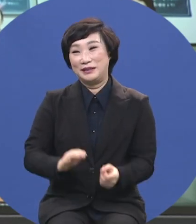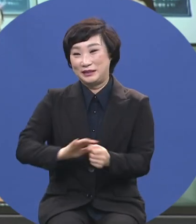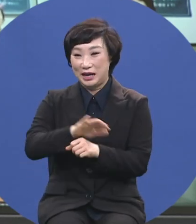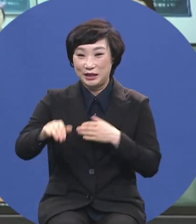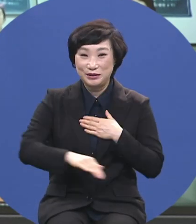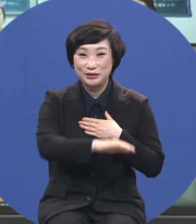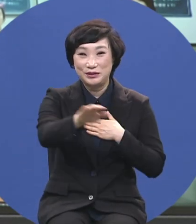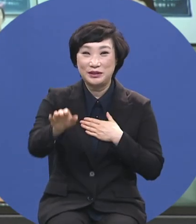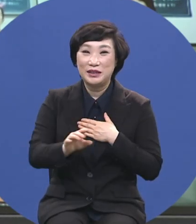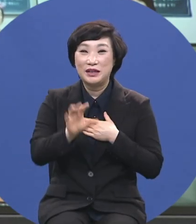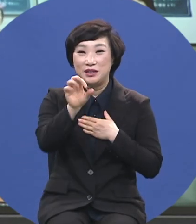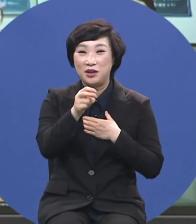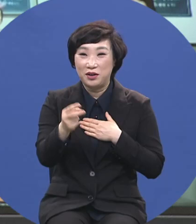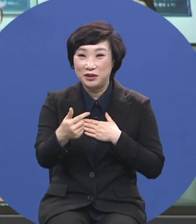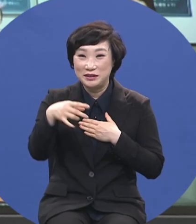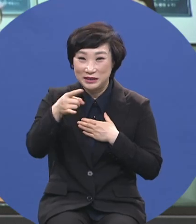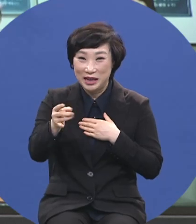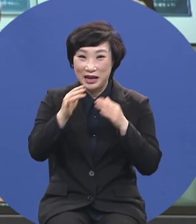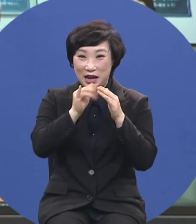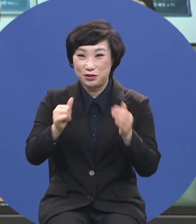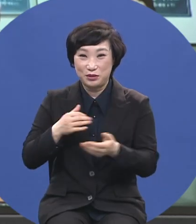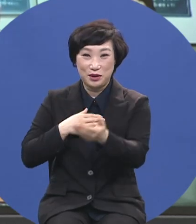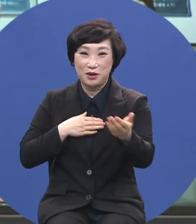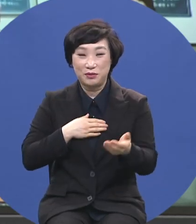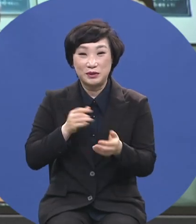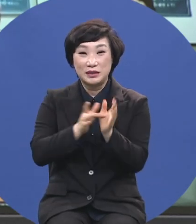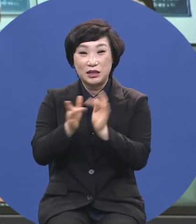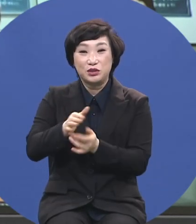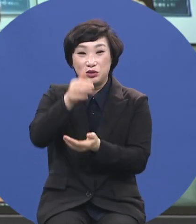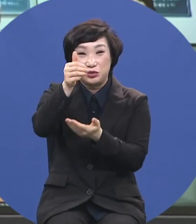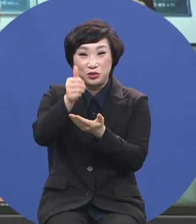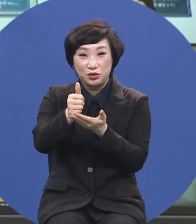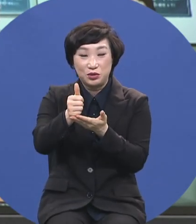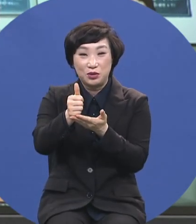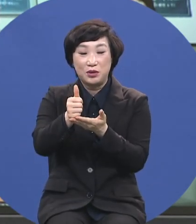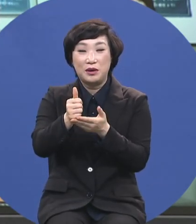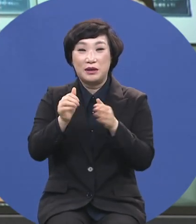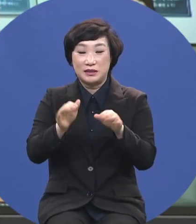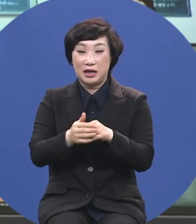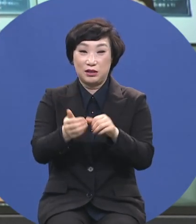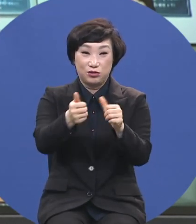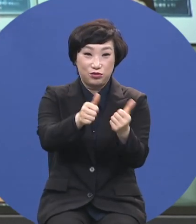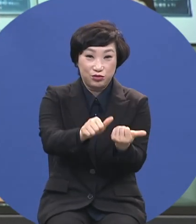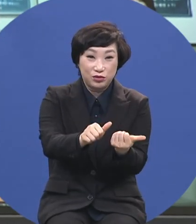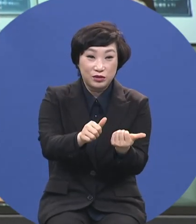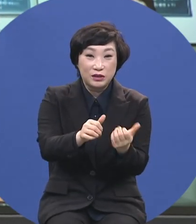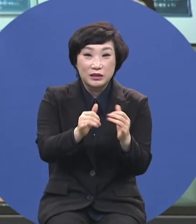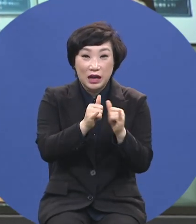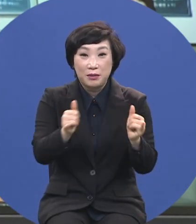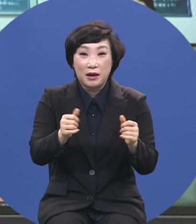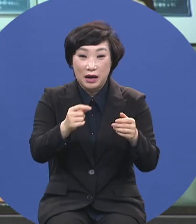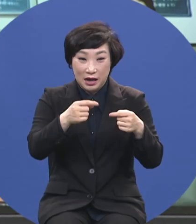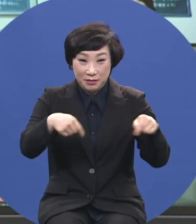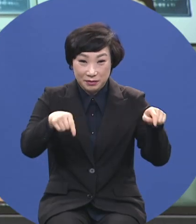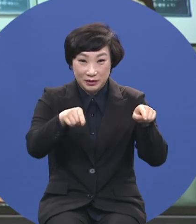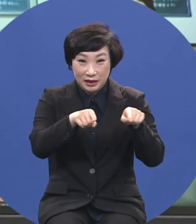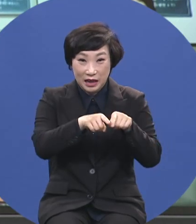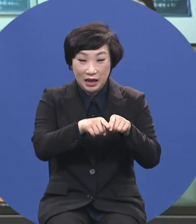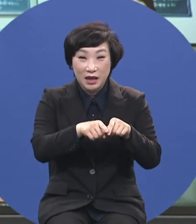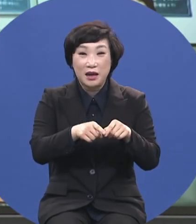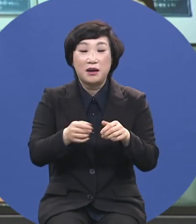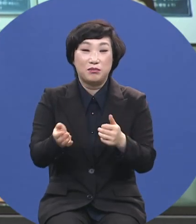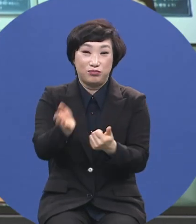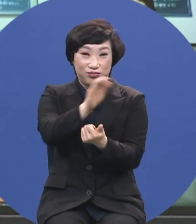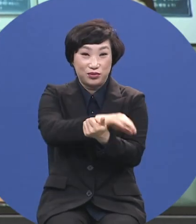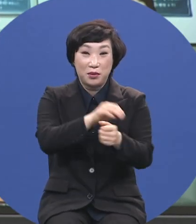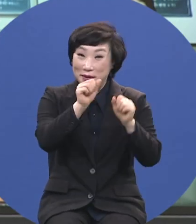사랑하는 연세가족이요, 예수 그리스도는 죽은 자들과 함께 무덤에